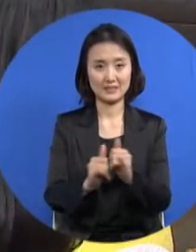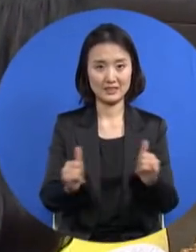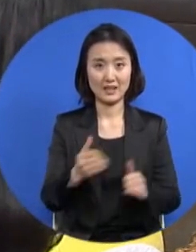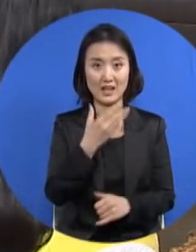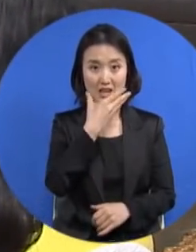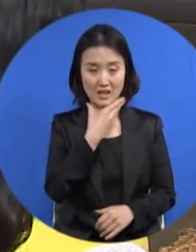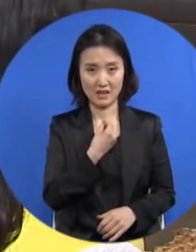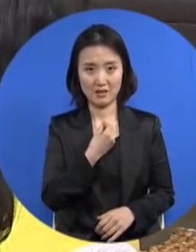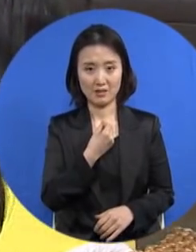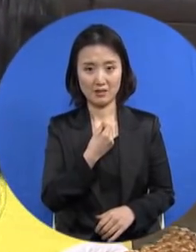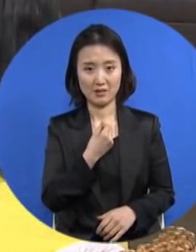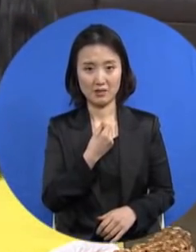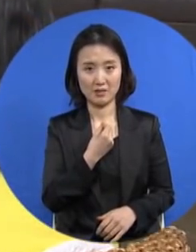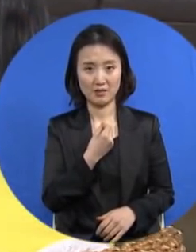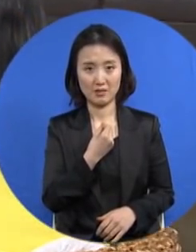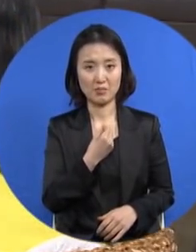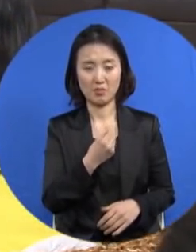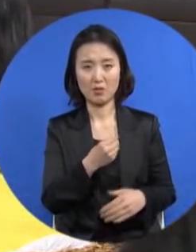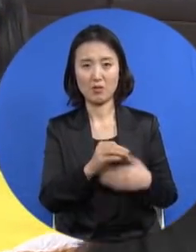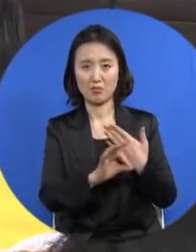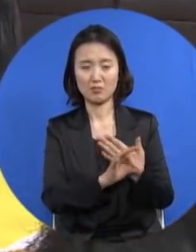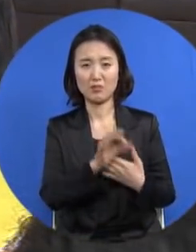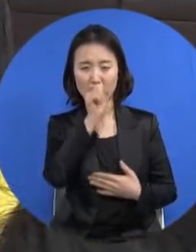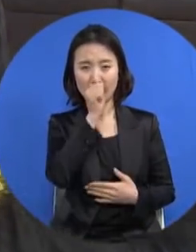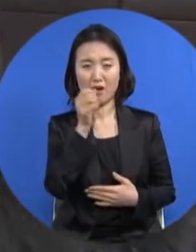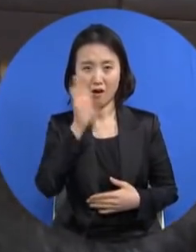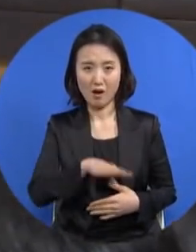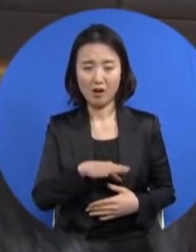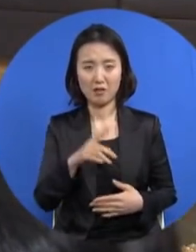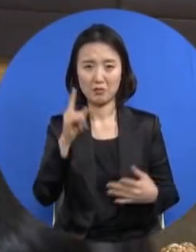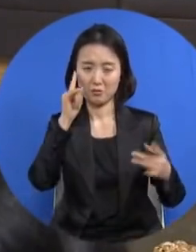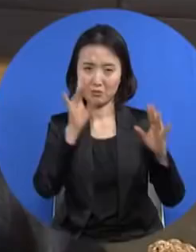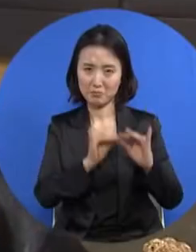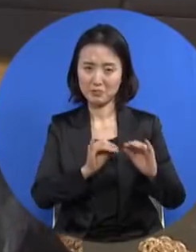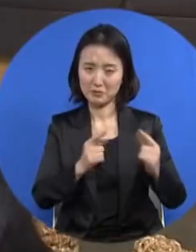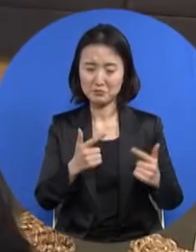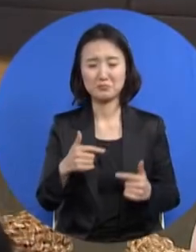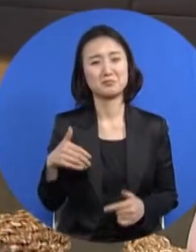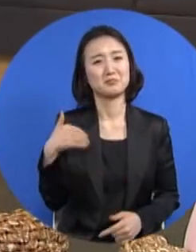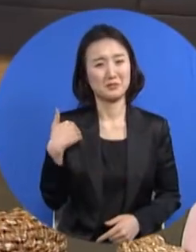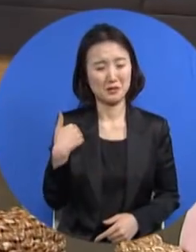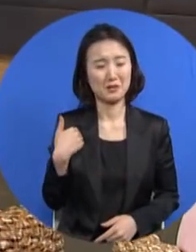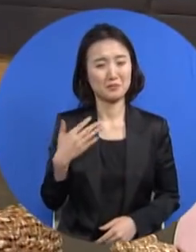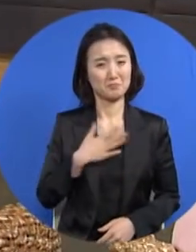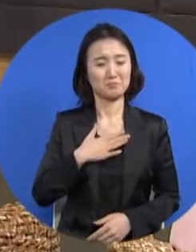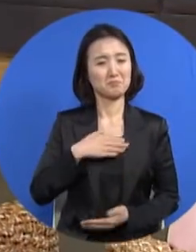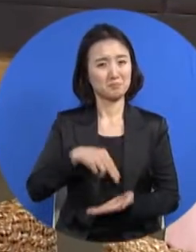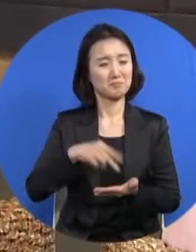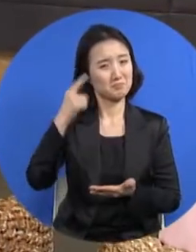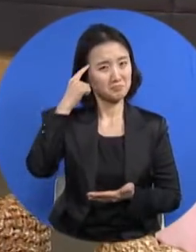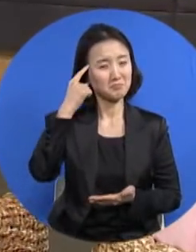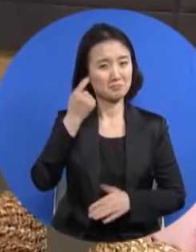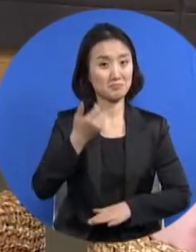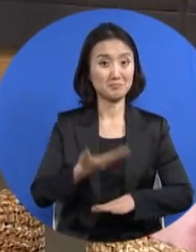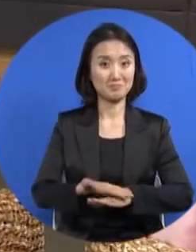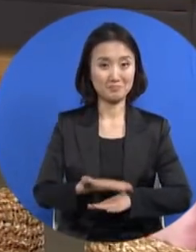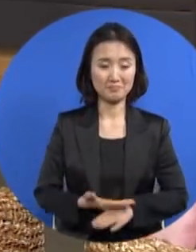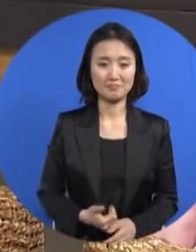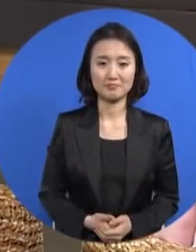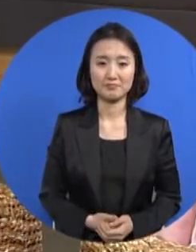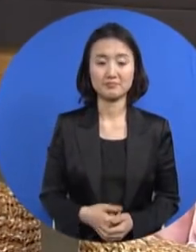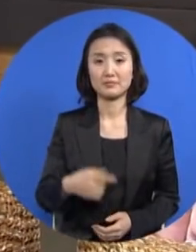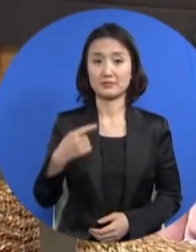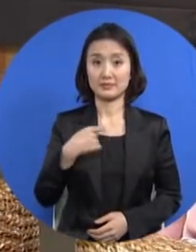행복하다고 생각하는데 그렇지 않은 경우도 많다고 하더라고요. 그리고 이 직원들이 2020년에 꾸는